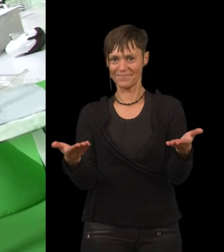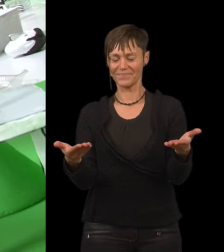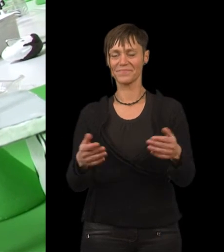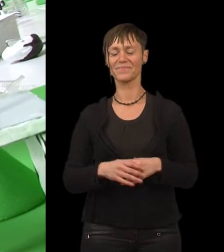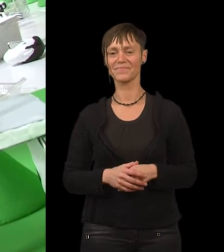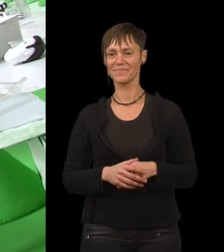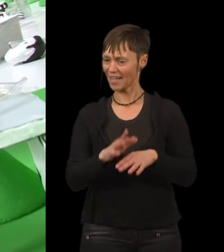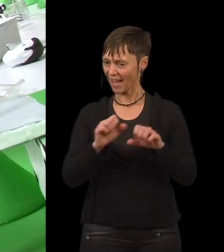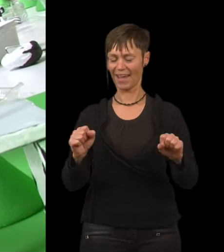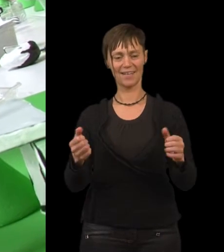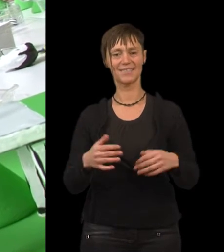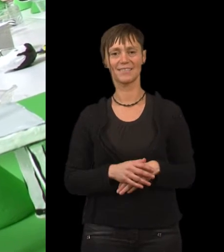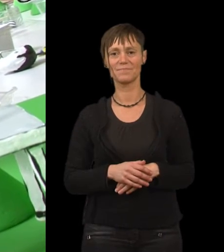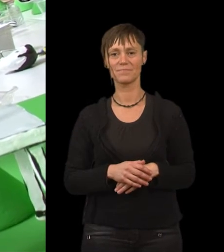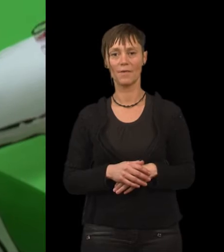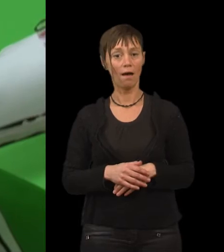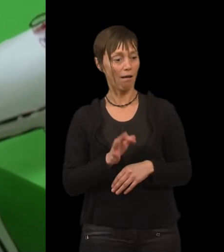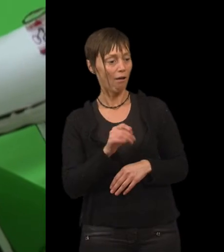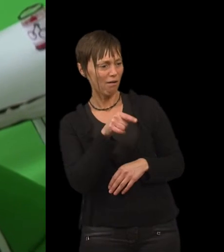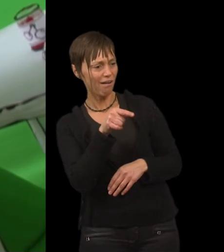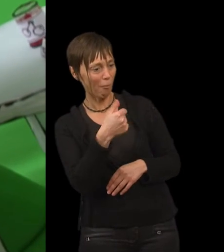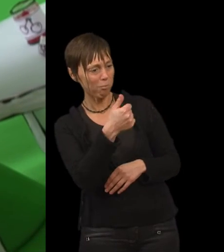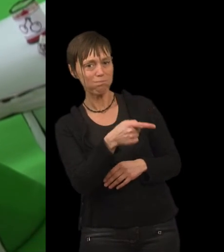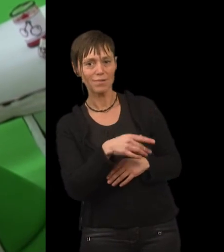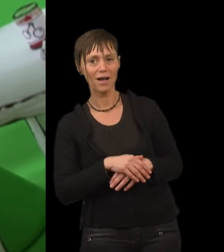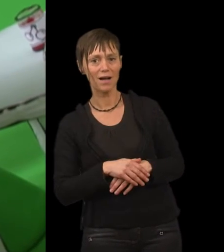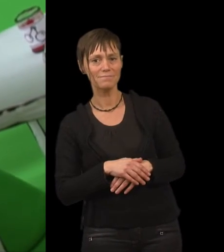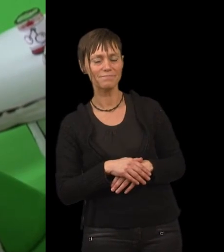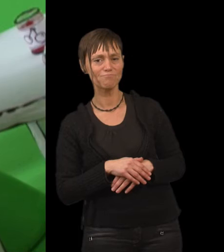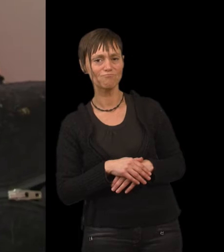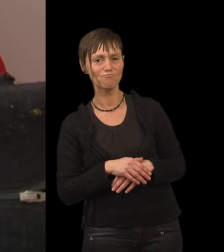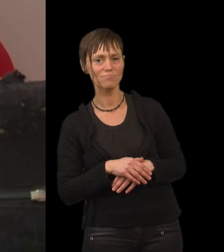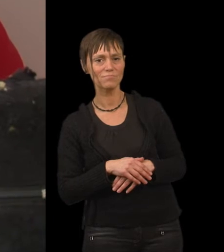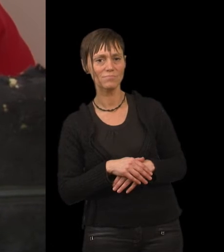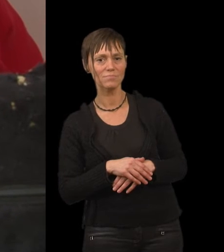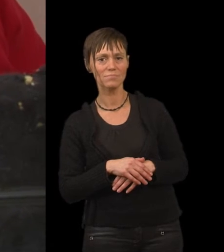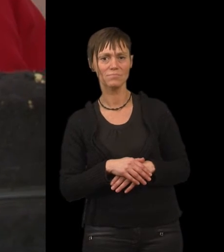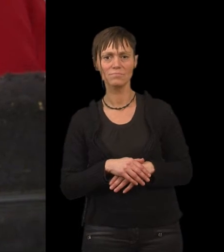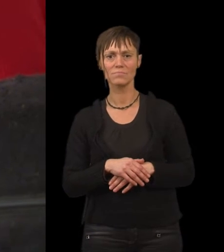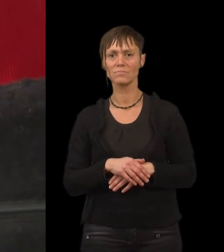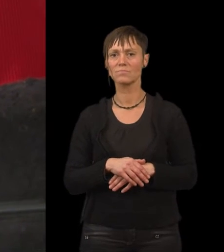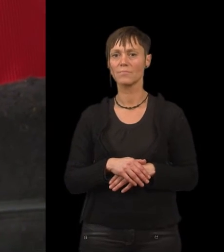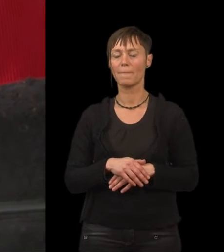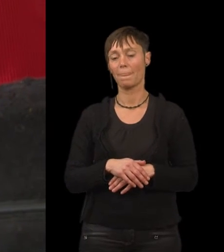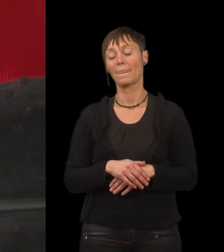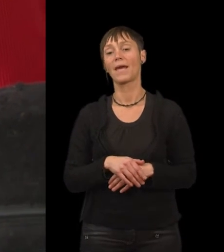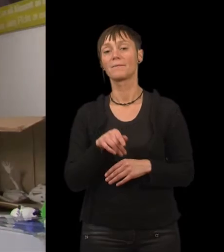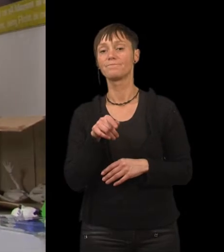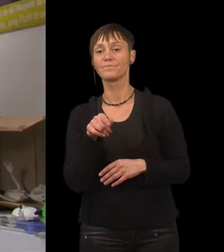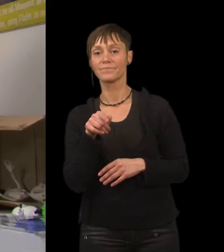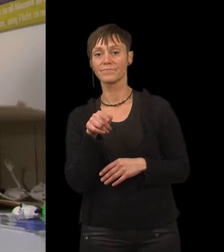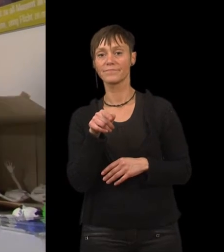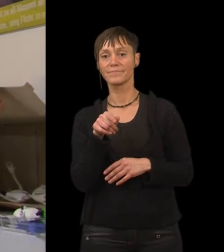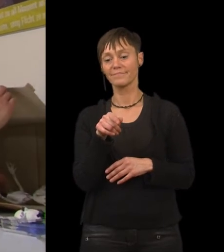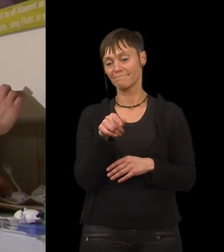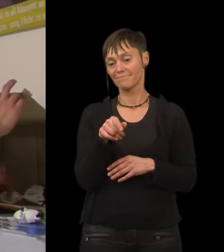assiette. Voilà, ça me semble bien. On ira regarder après. Et l'autre, on va regarder. En fait, ça permet de comprendre l'image justement de la faire. Parce